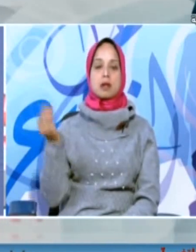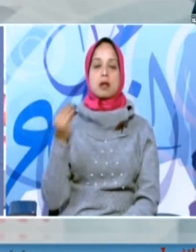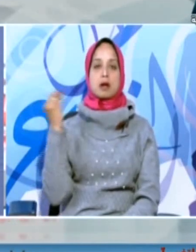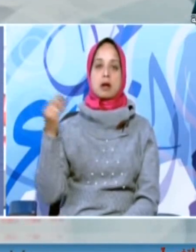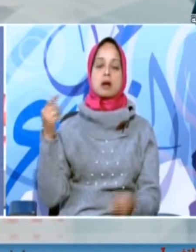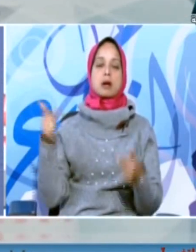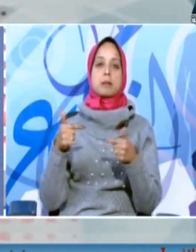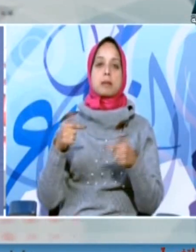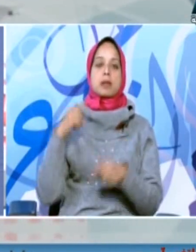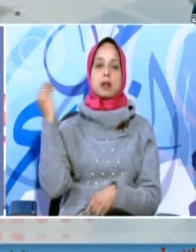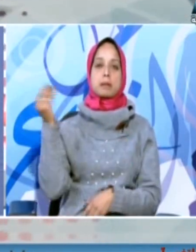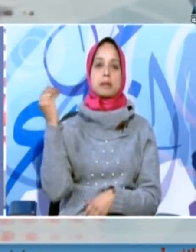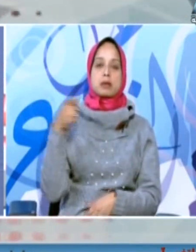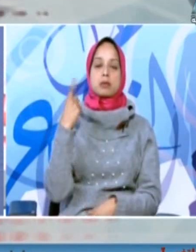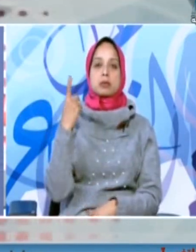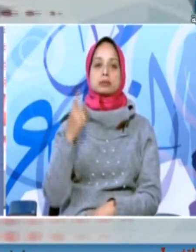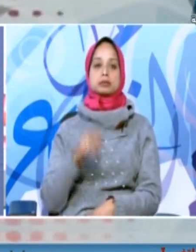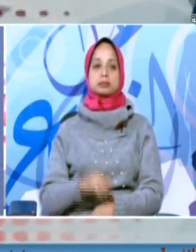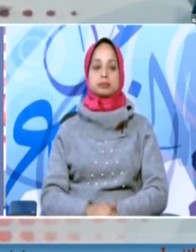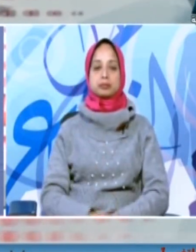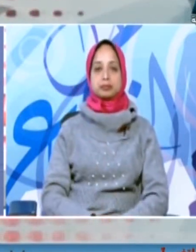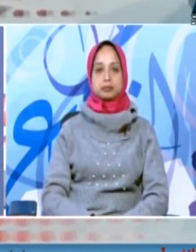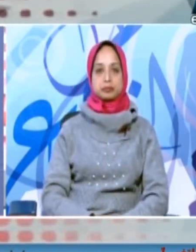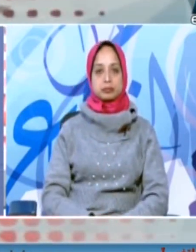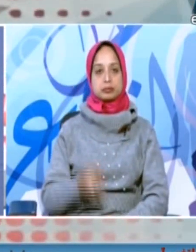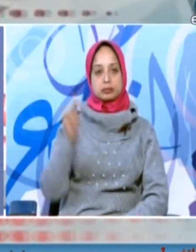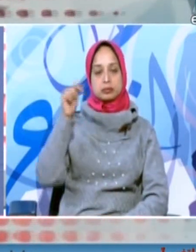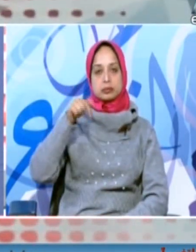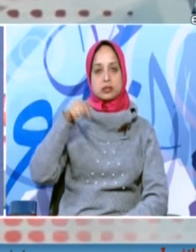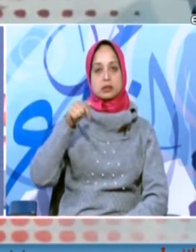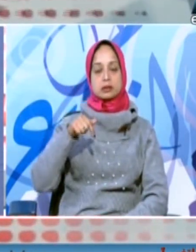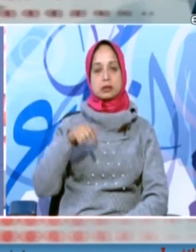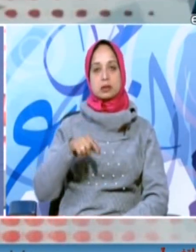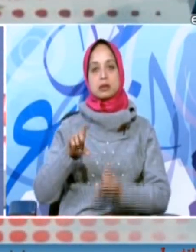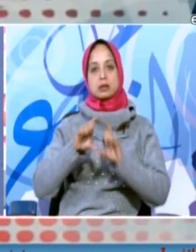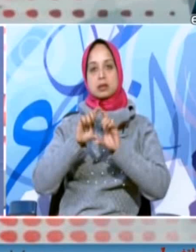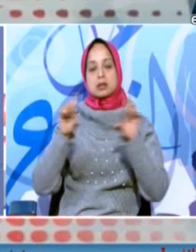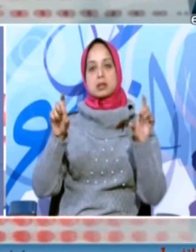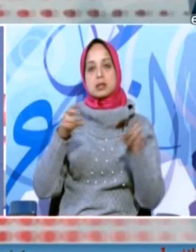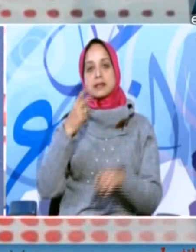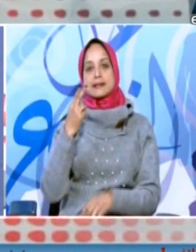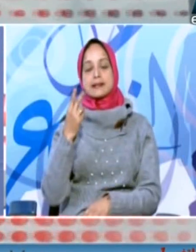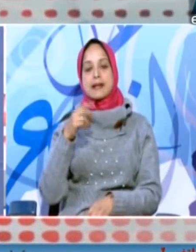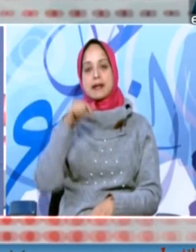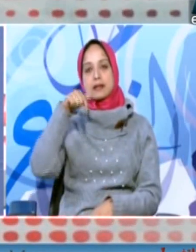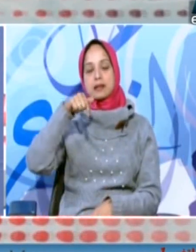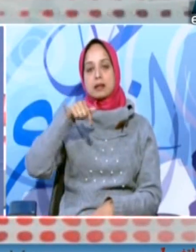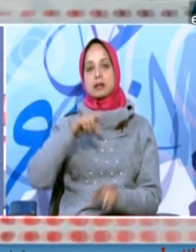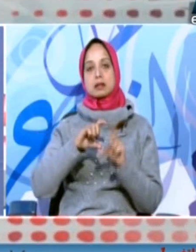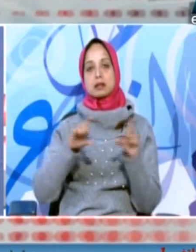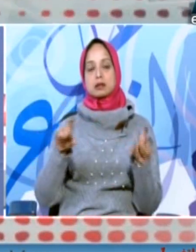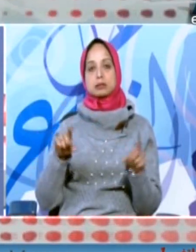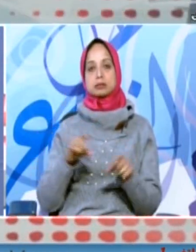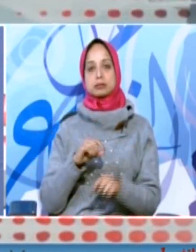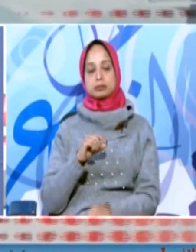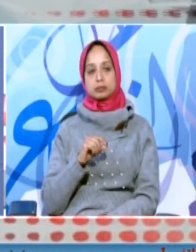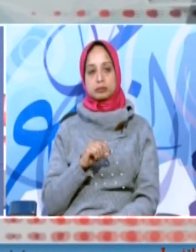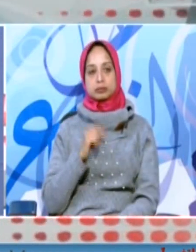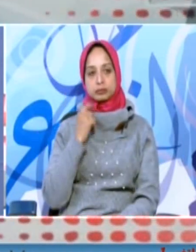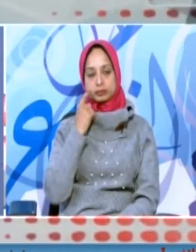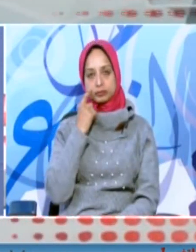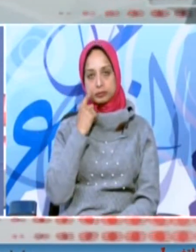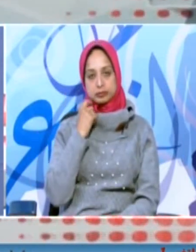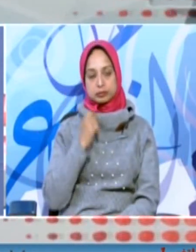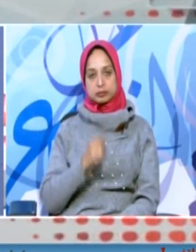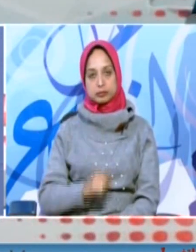بعد كده مقسم التخطيط في الكتاب. لا لا انزل للتقصي، هات المقدمة للسطرين اللي تحت خالص. دخلت مصر في مش دي